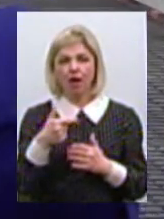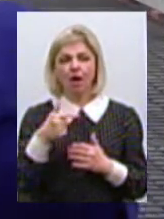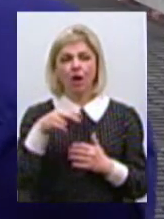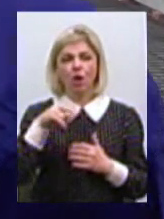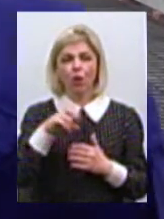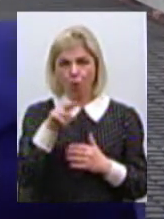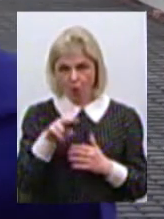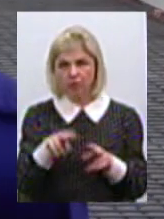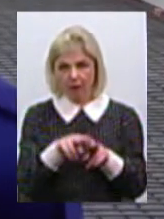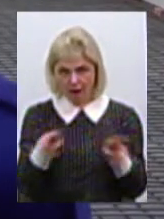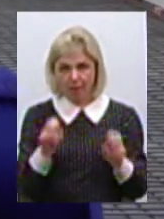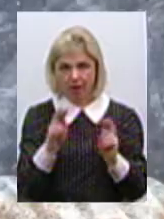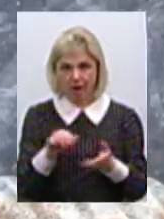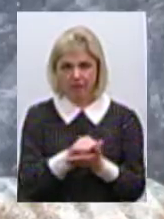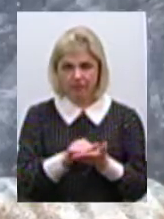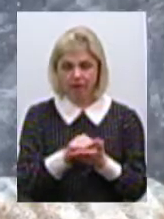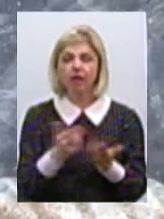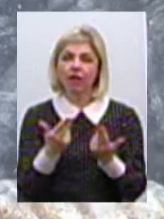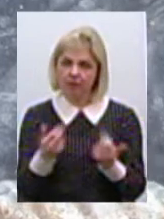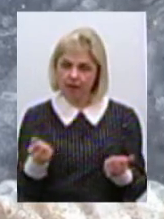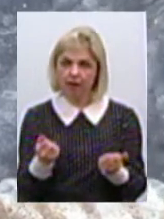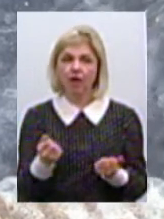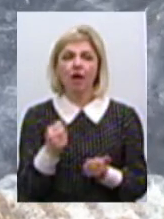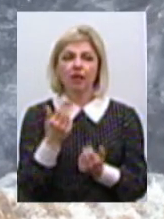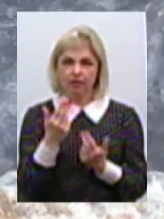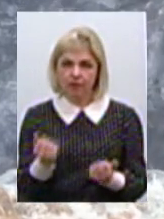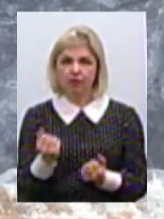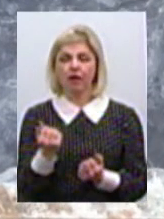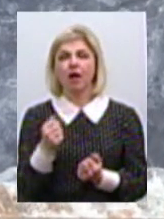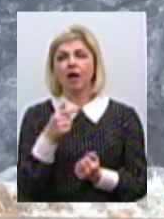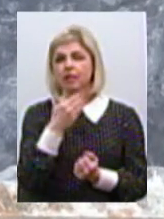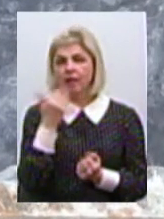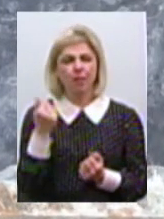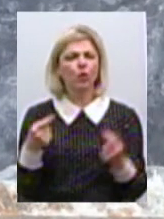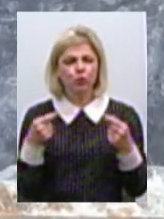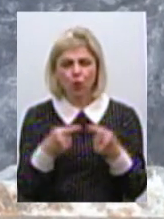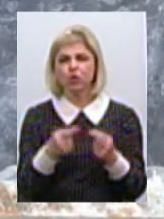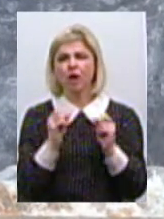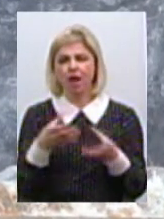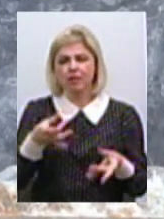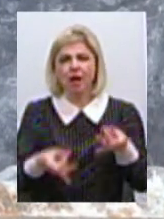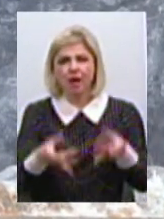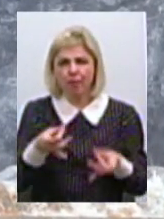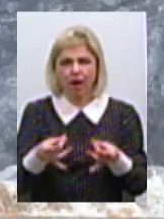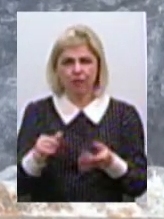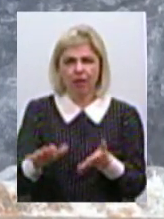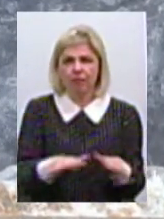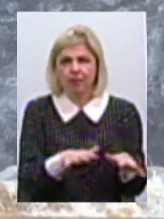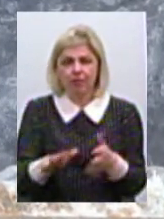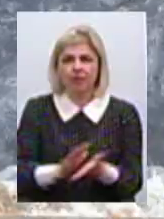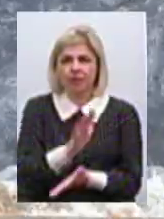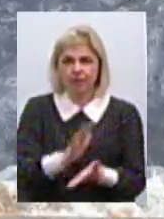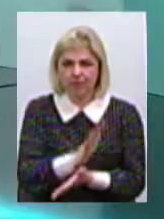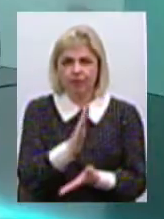так само, як і на асфальтові? Саме так. Саме так. Немає… Точно так же наліпання, точно так же